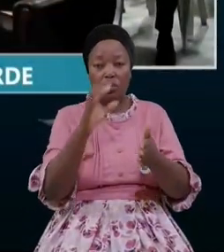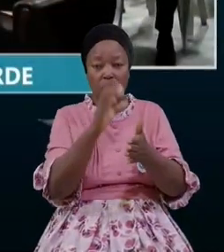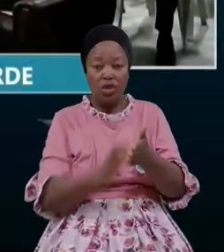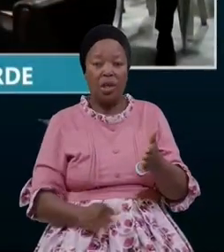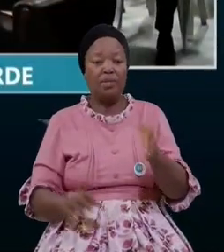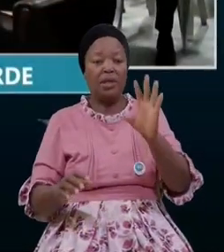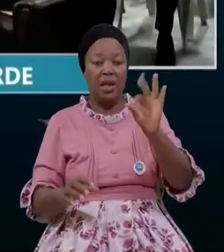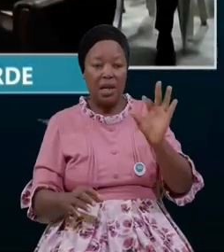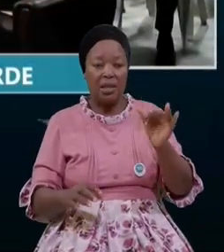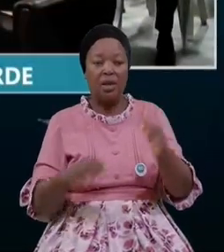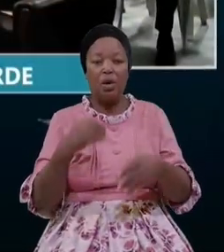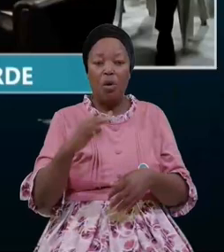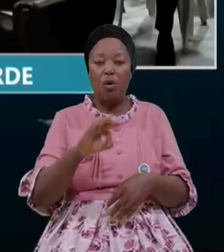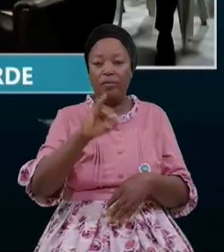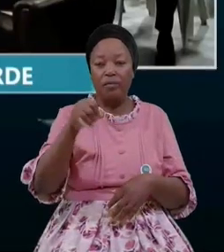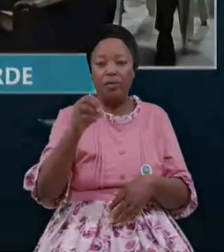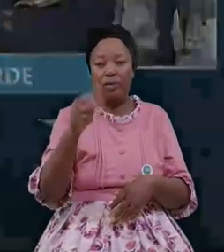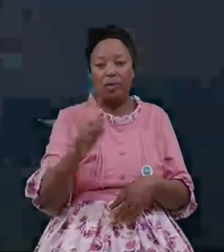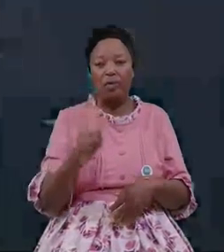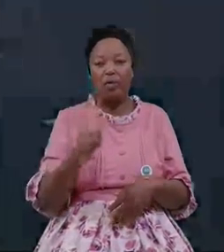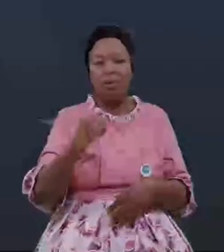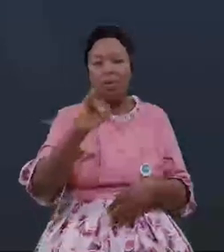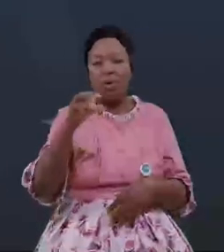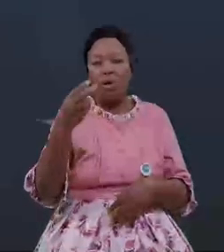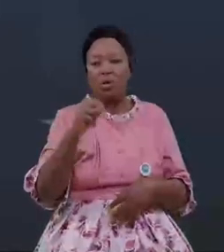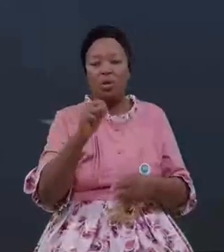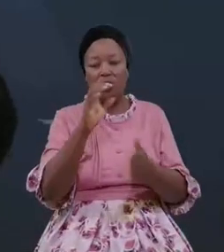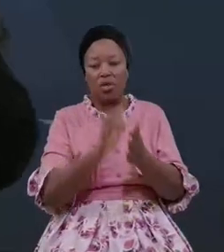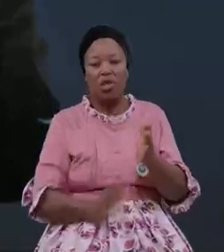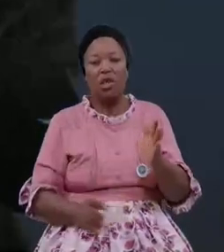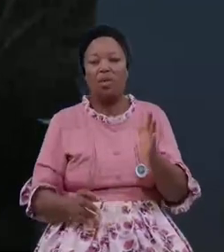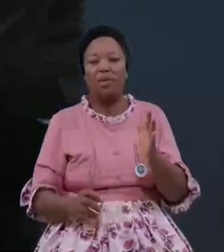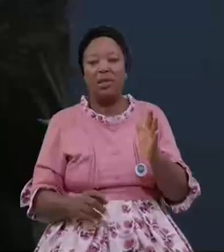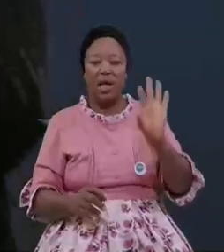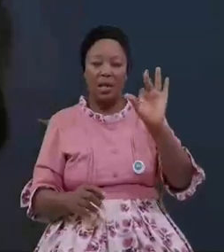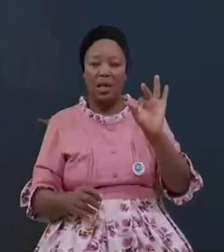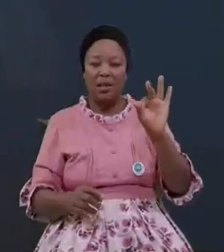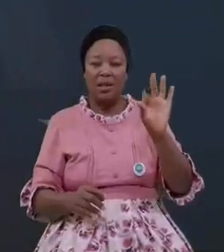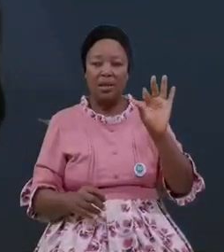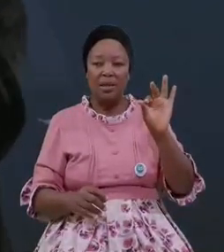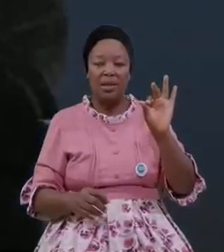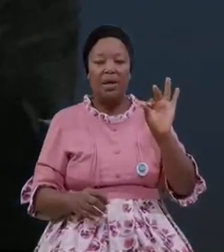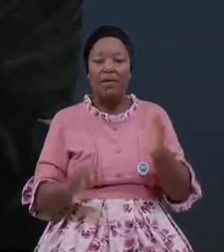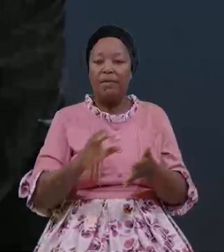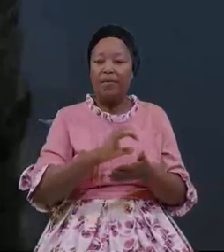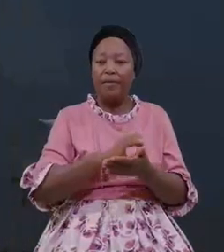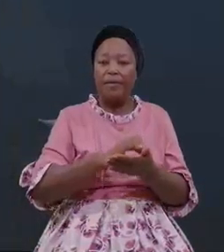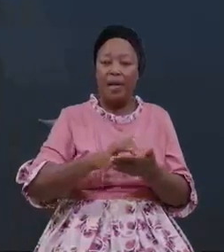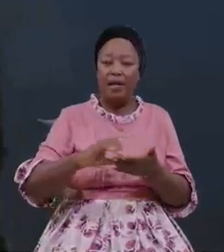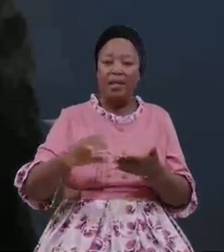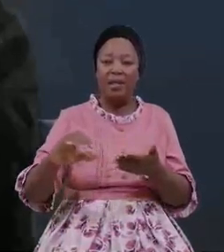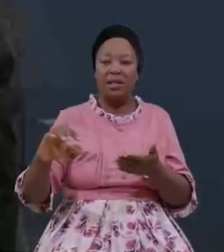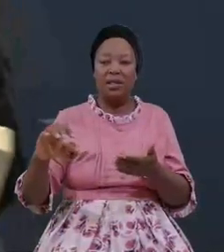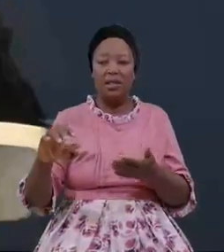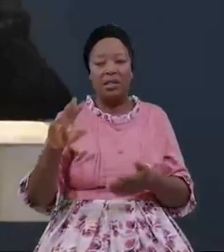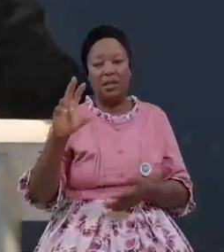point Jean 19 Jean au chapitre 19 Jean 19 je lis le